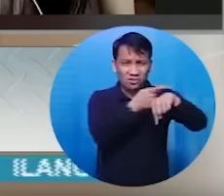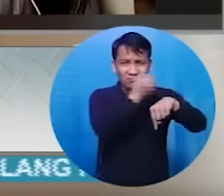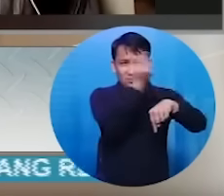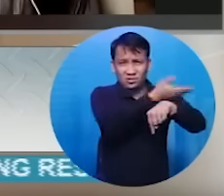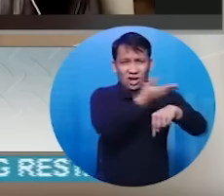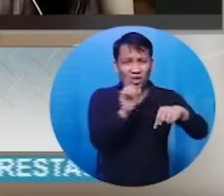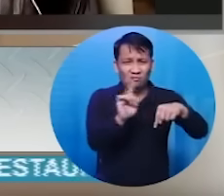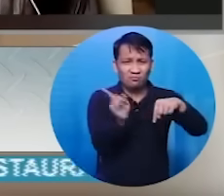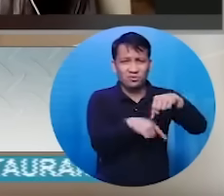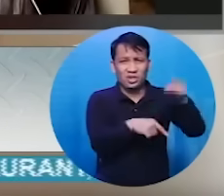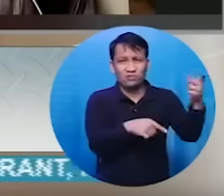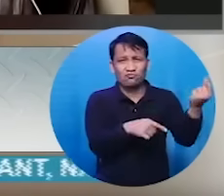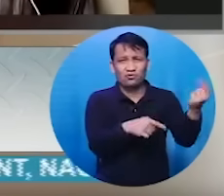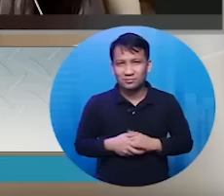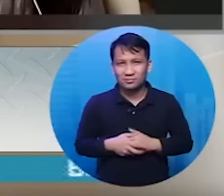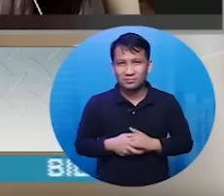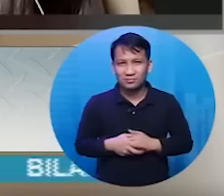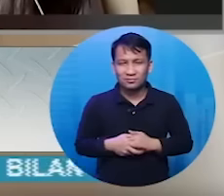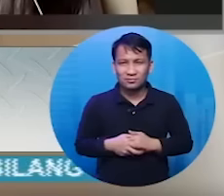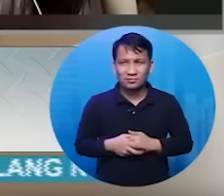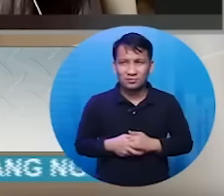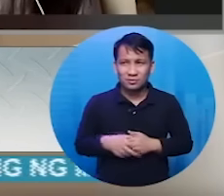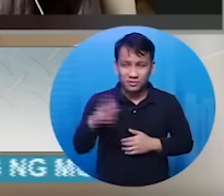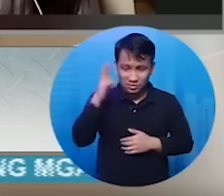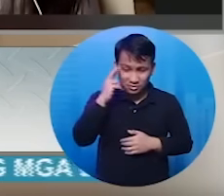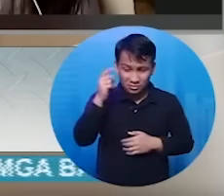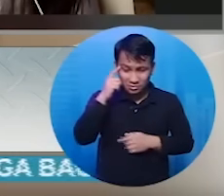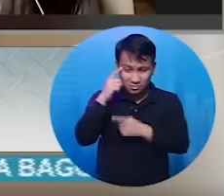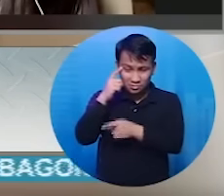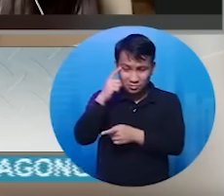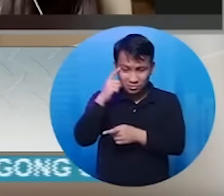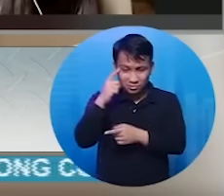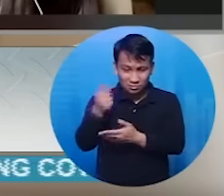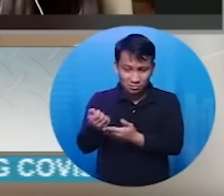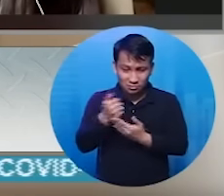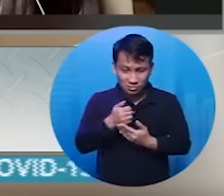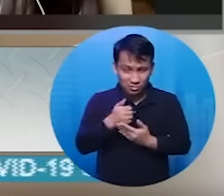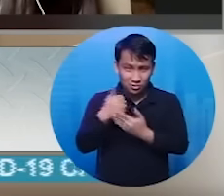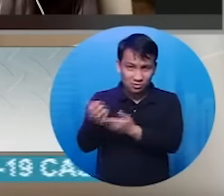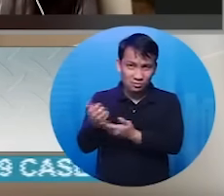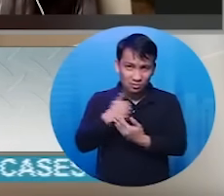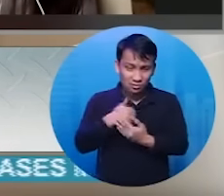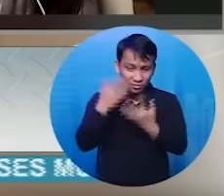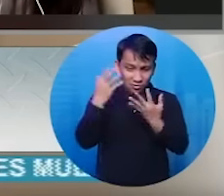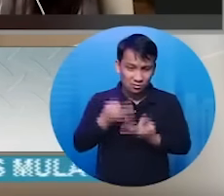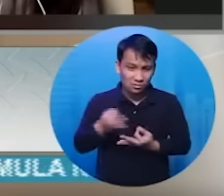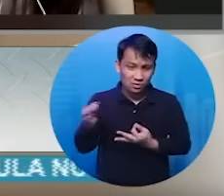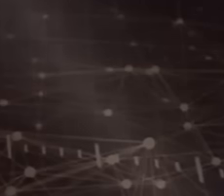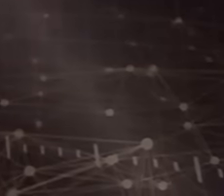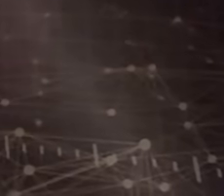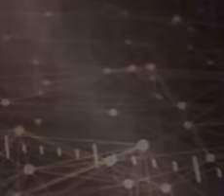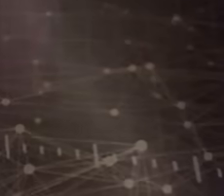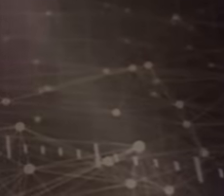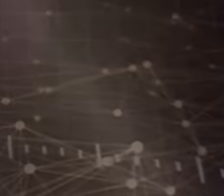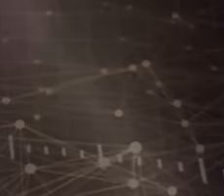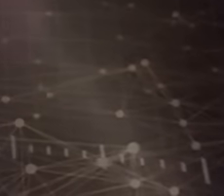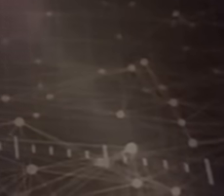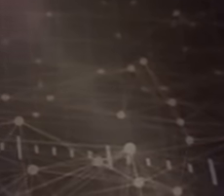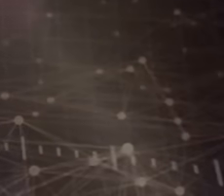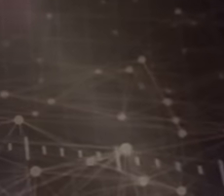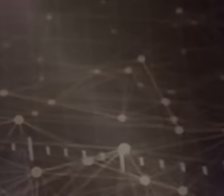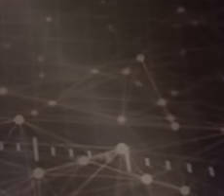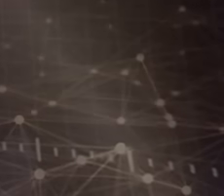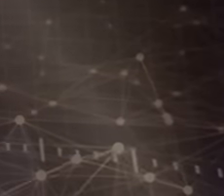natin sa kanya, ipapataw natin sa kanya? Therapy? Humihingi ng tulong sa akin ng pagdidesisyon itong si Nita. Ano po? Sa totoo naman